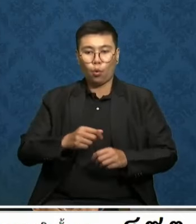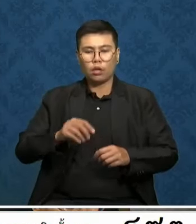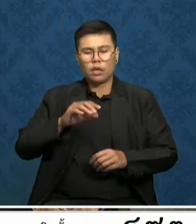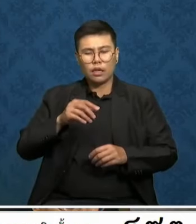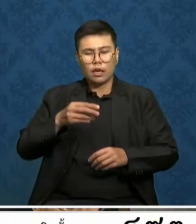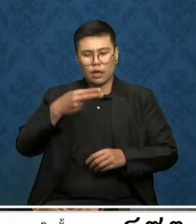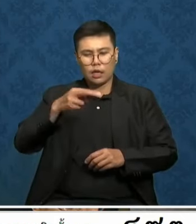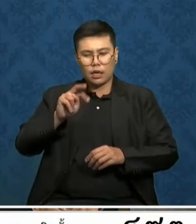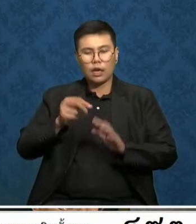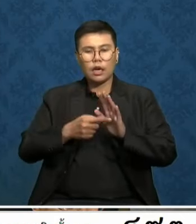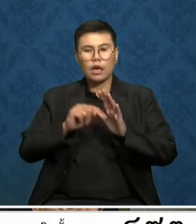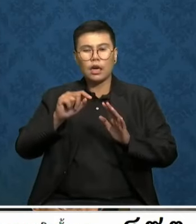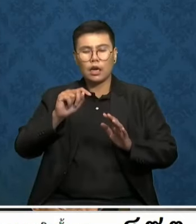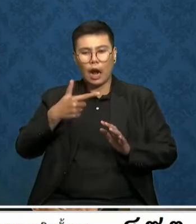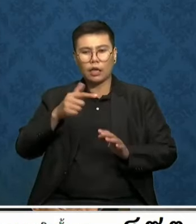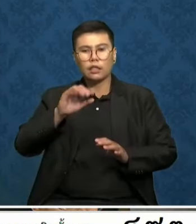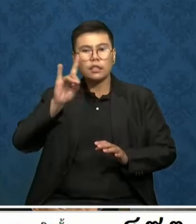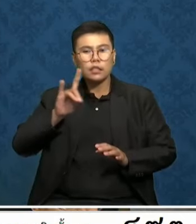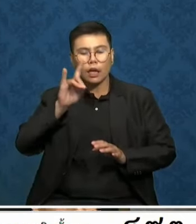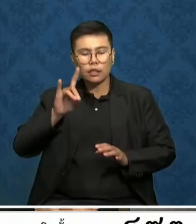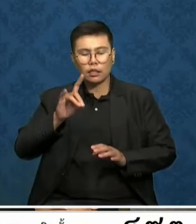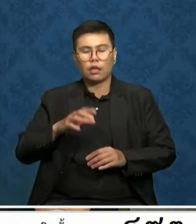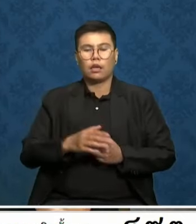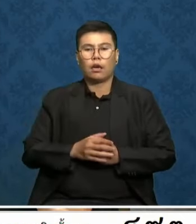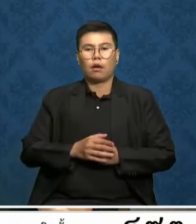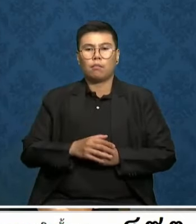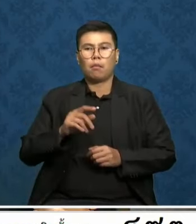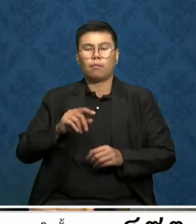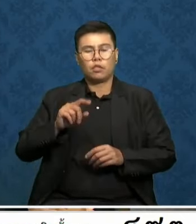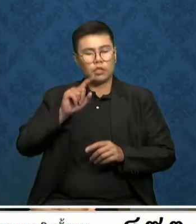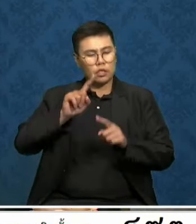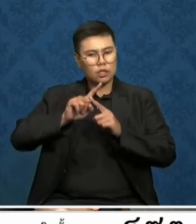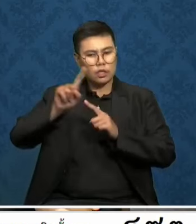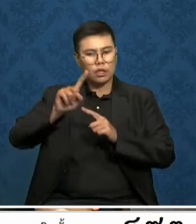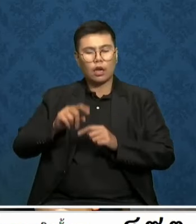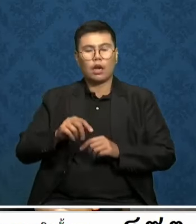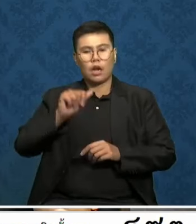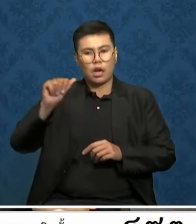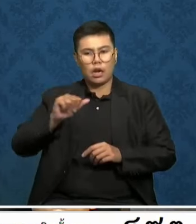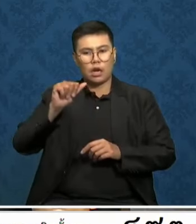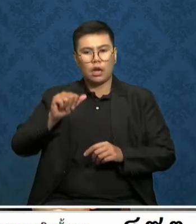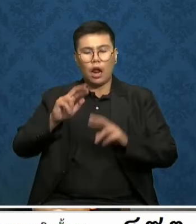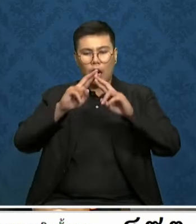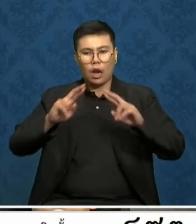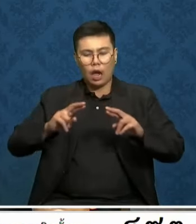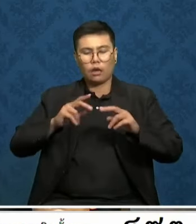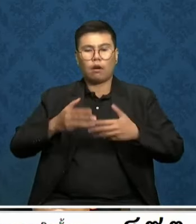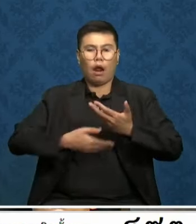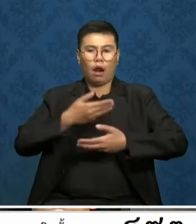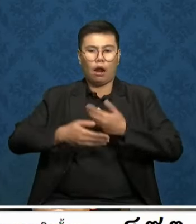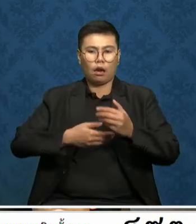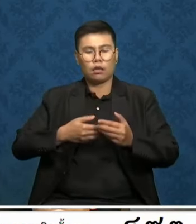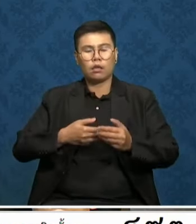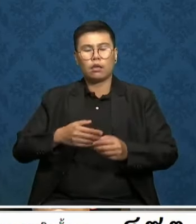ชีวิตในย่านของเจริญรัตน์เนี่ยน่าจะกลับมาเป็นอย่างดังเดิมได้ครับเมื่อร้านขายอุปกรณ์เครื่องหนัง